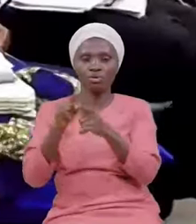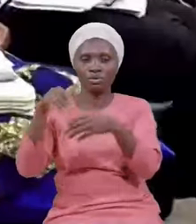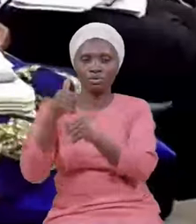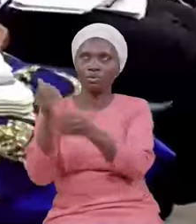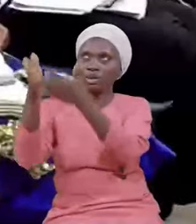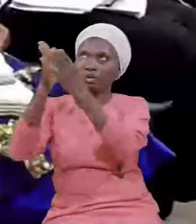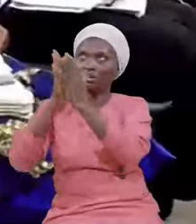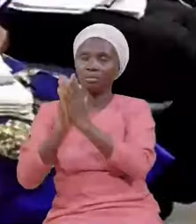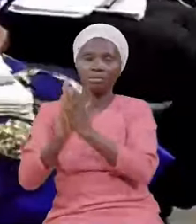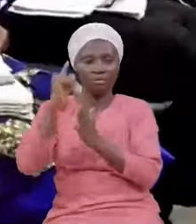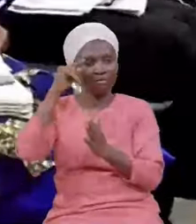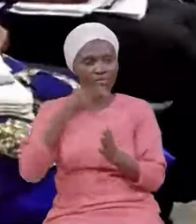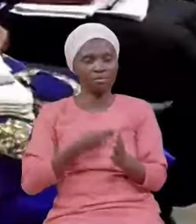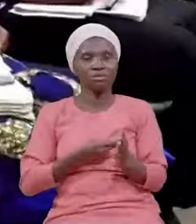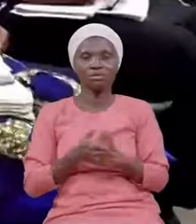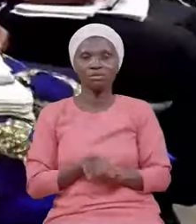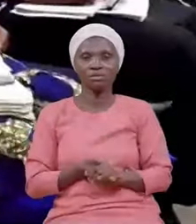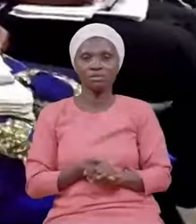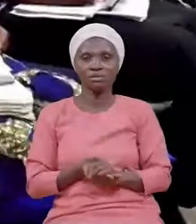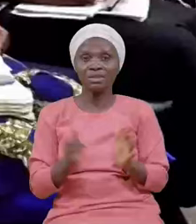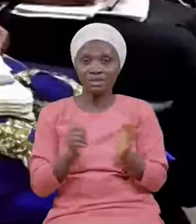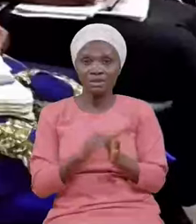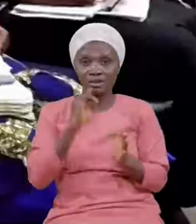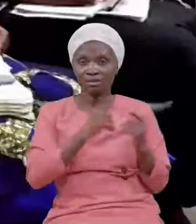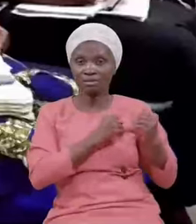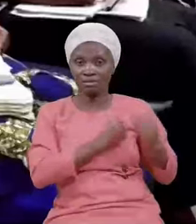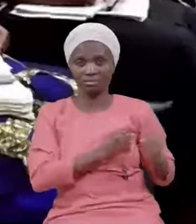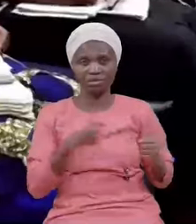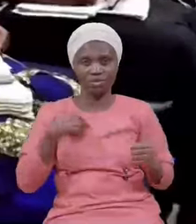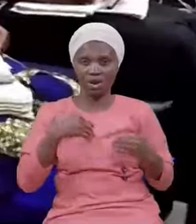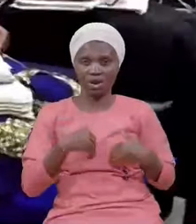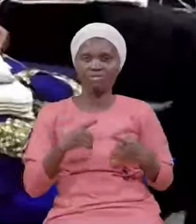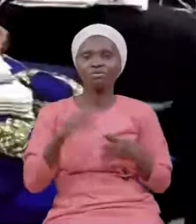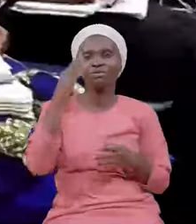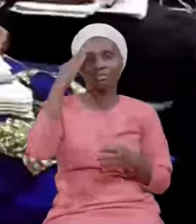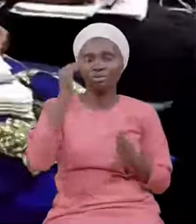Quelle joie, quelle confiance avons-nous de savoir